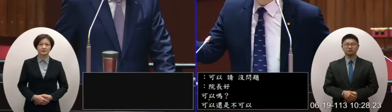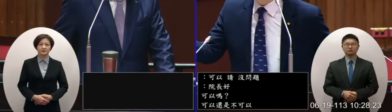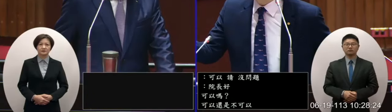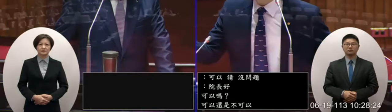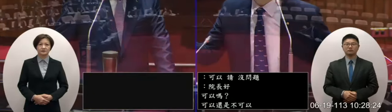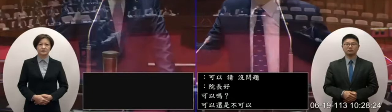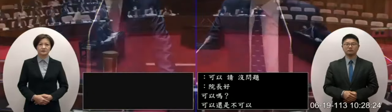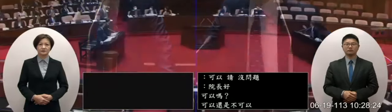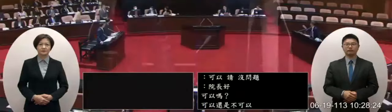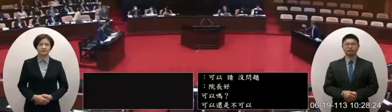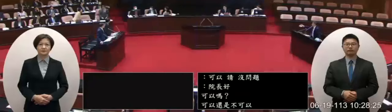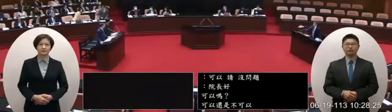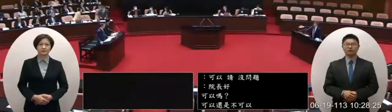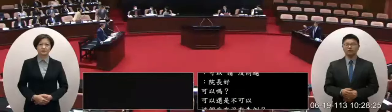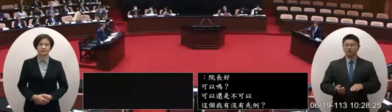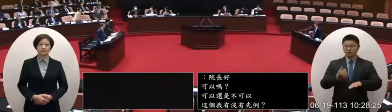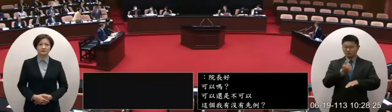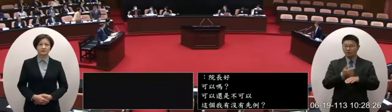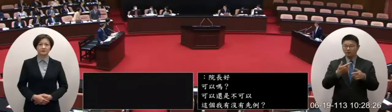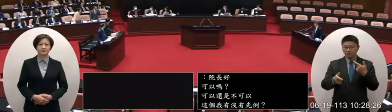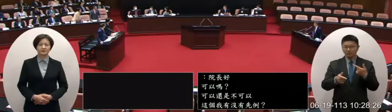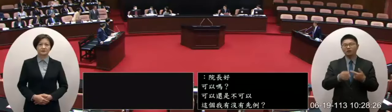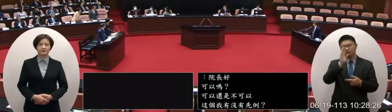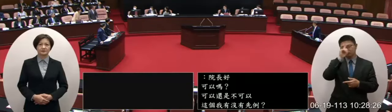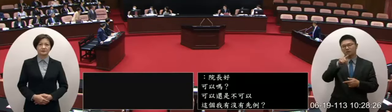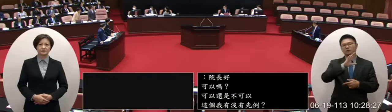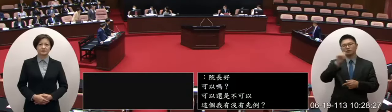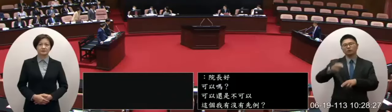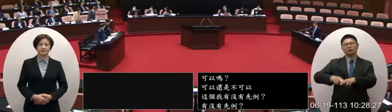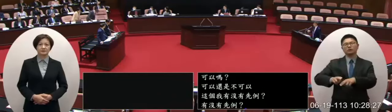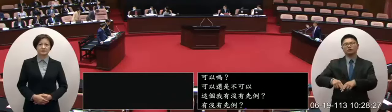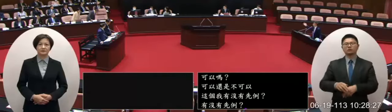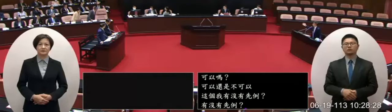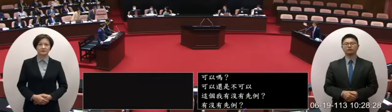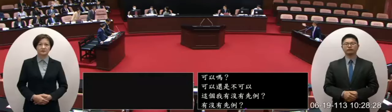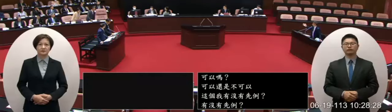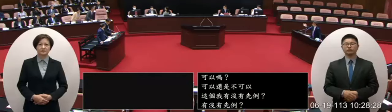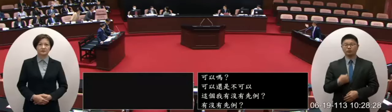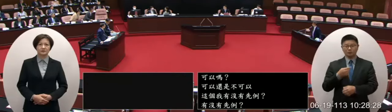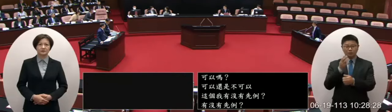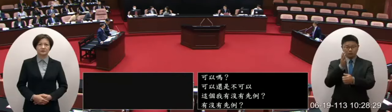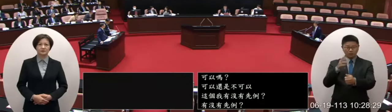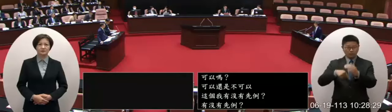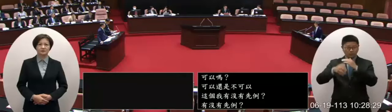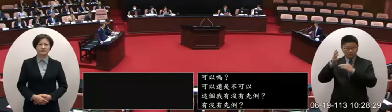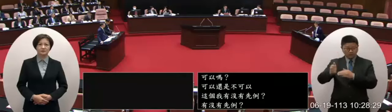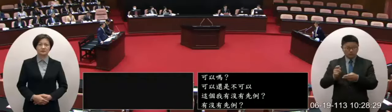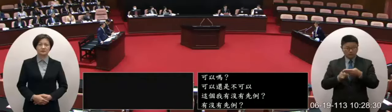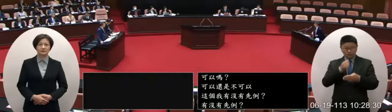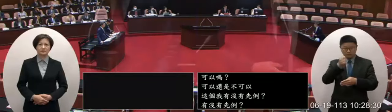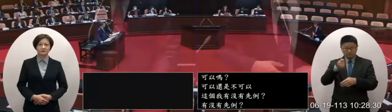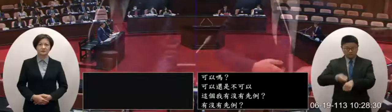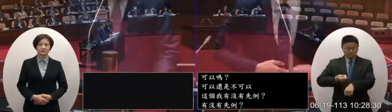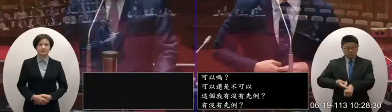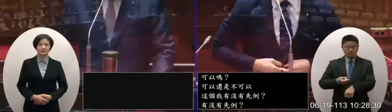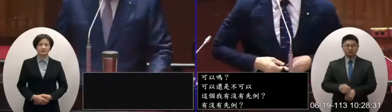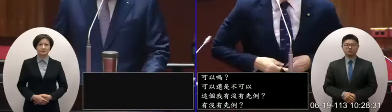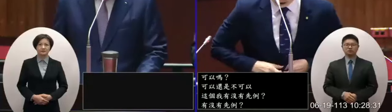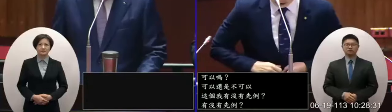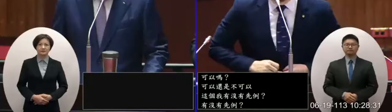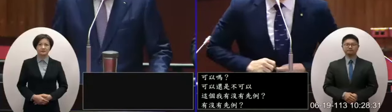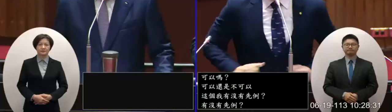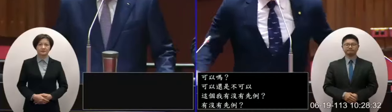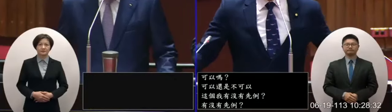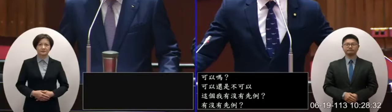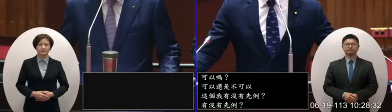适合上台，但他可以提供。 不适合上，那不适合就请他回 座。林政委，请坐。对不起、 因为我要确认一下院长的主持风格啊。 对对。 好，还有我们来做管理，